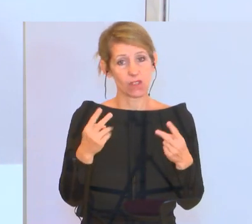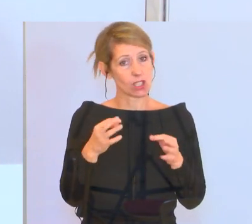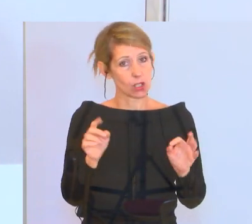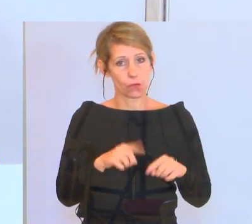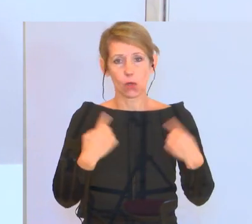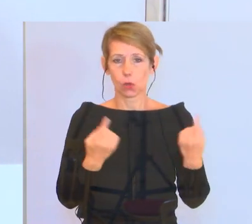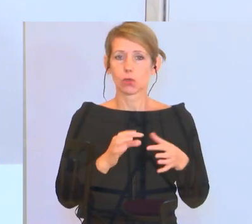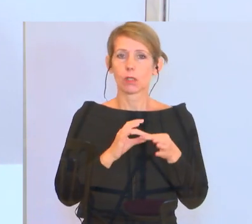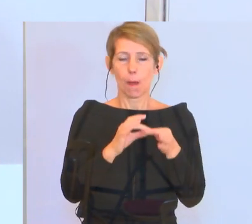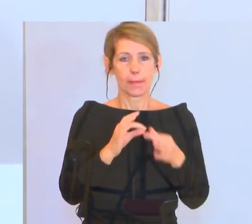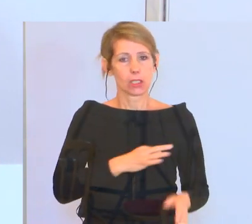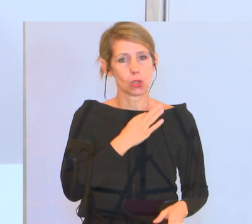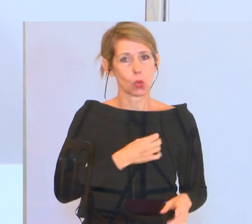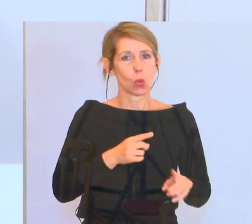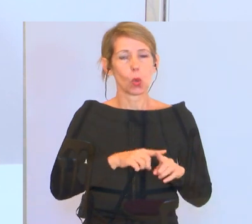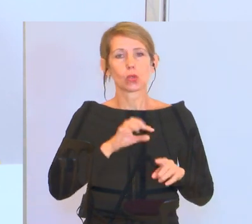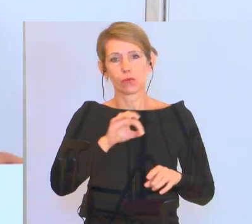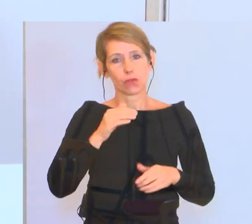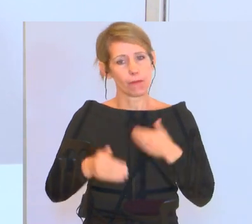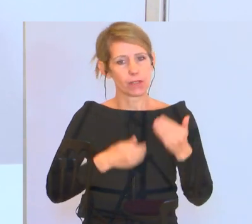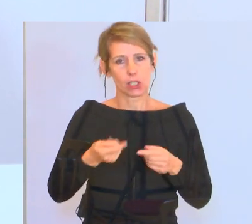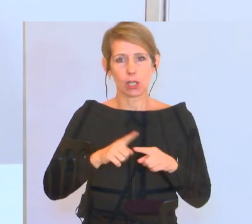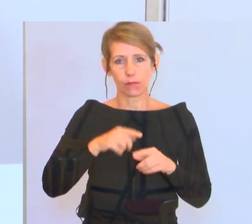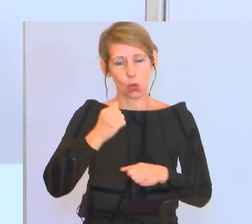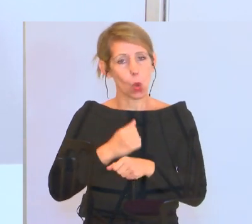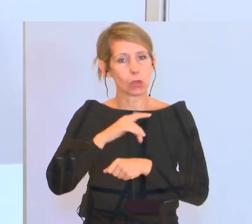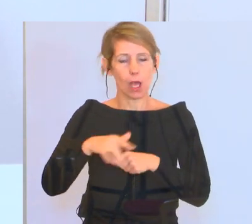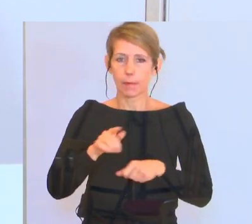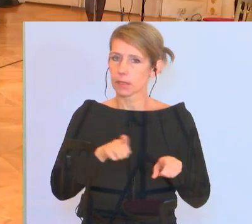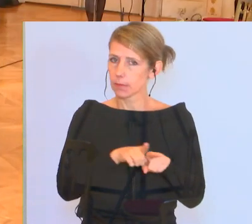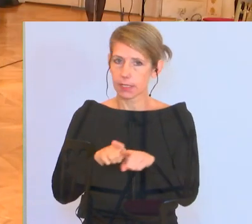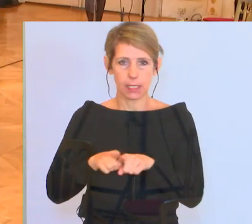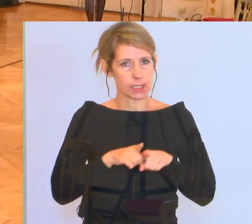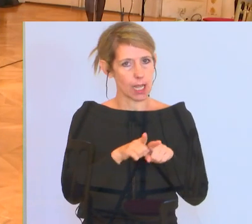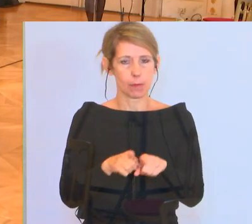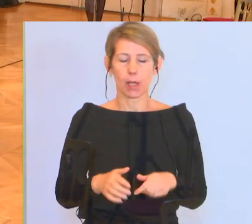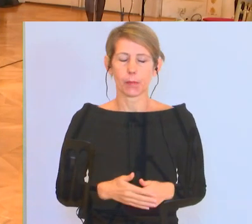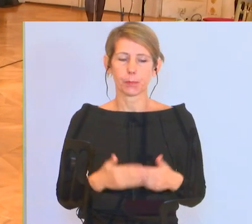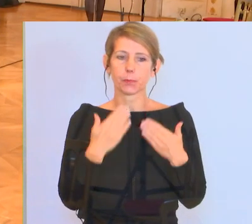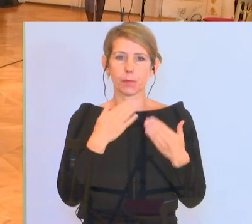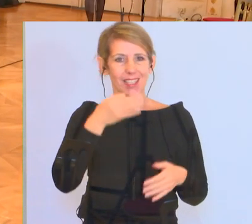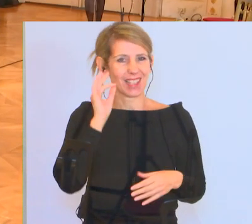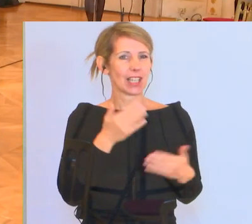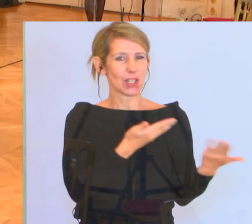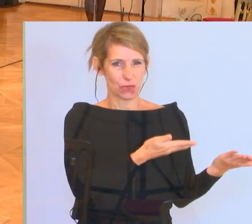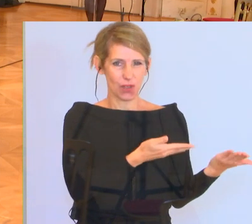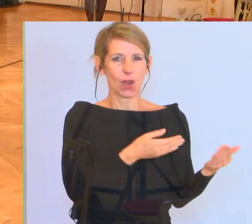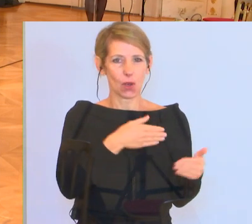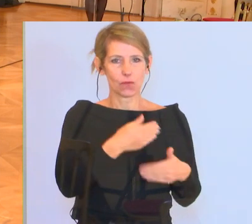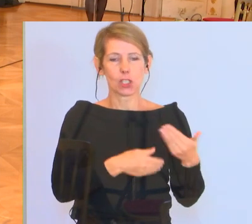Gesundheit, aber vor allem für den Standort und für die Arbeitsplätze. Herzlichen Dank. Danke, Frau Wirtschaftsministerin. Herr Dierntl,